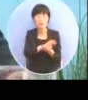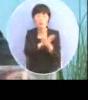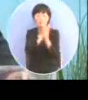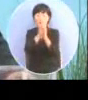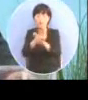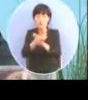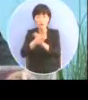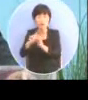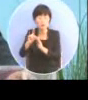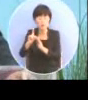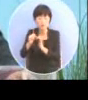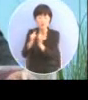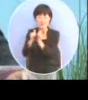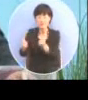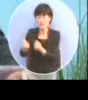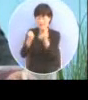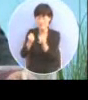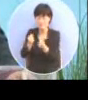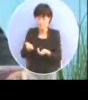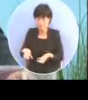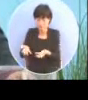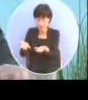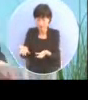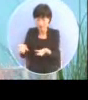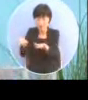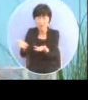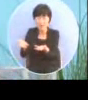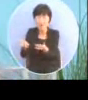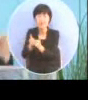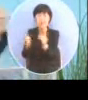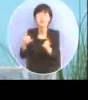Nhưng bây giờ trở thành người có nghĩa tiếp sức cho nhiều người khác.